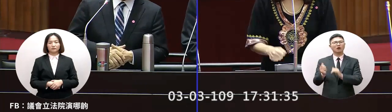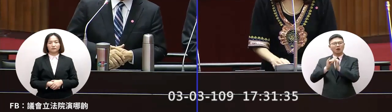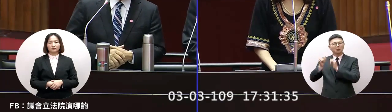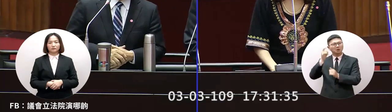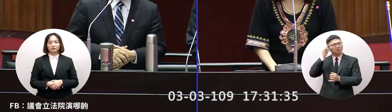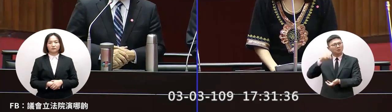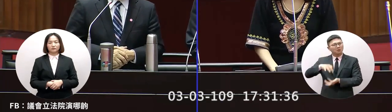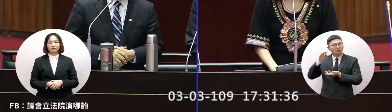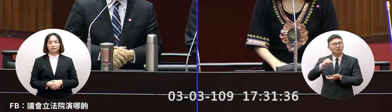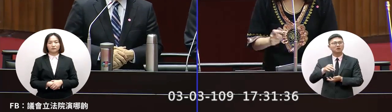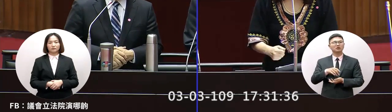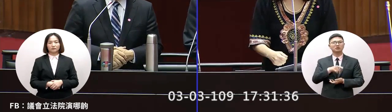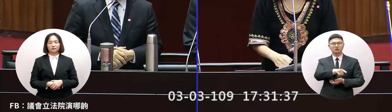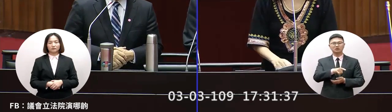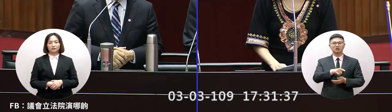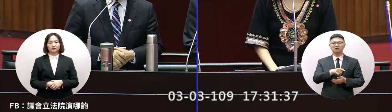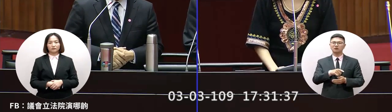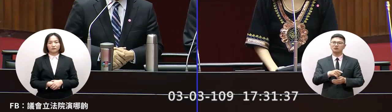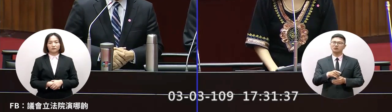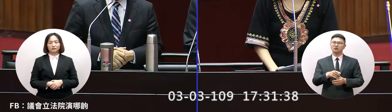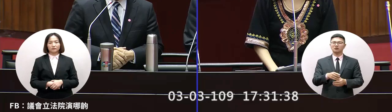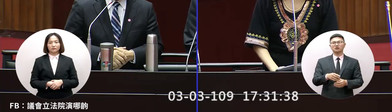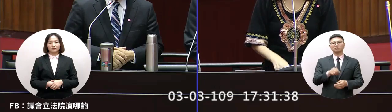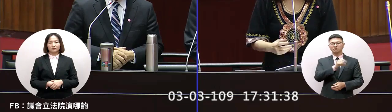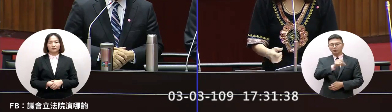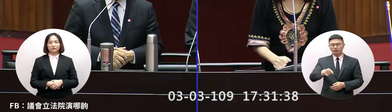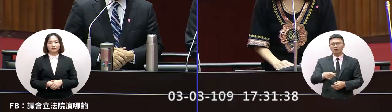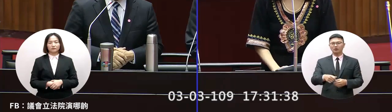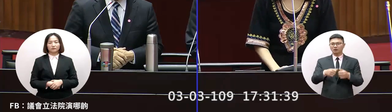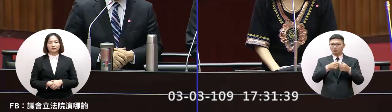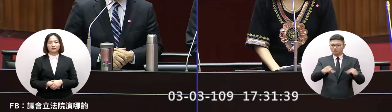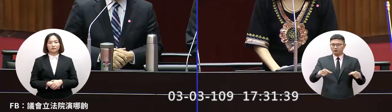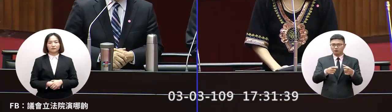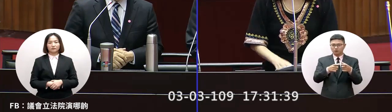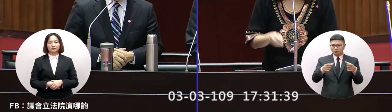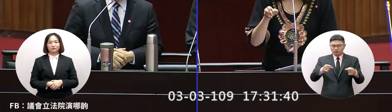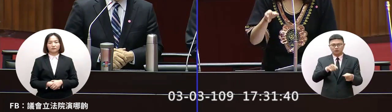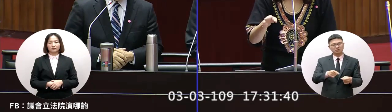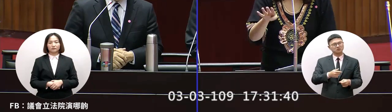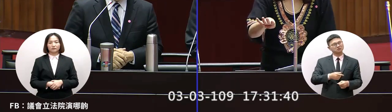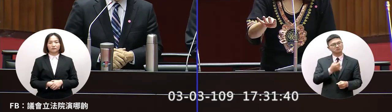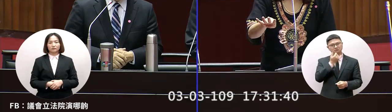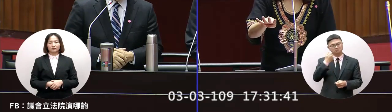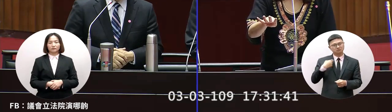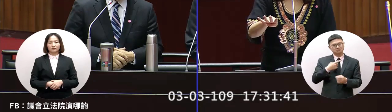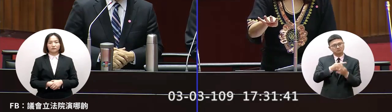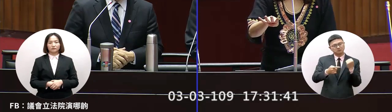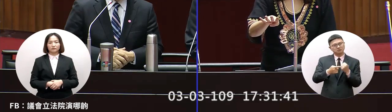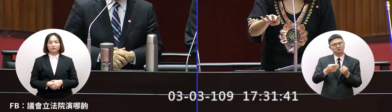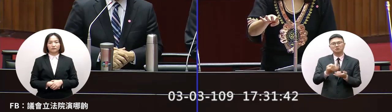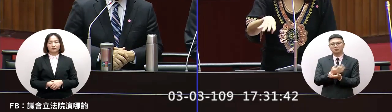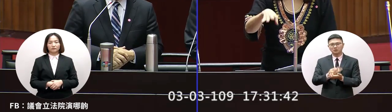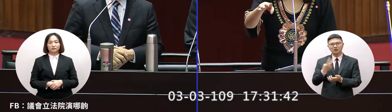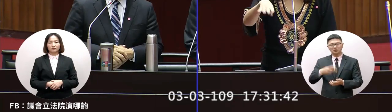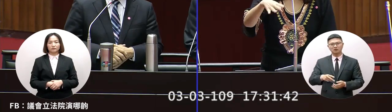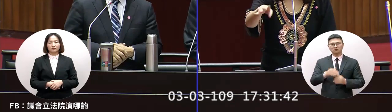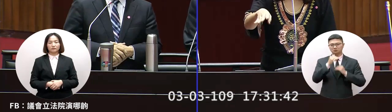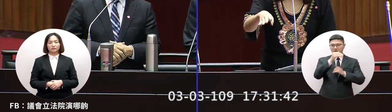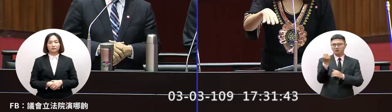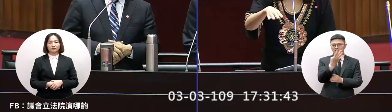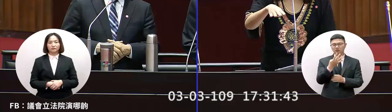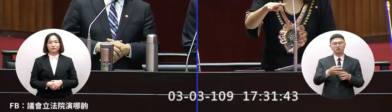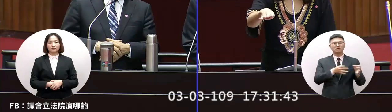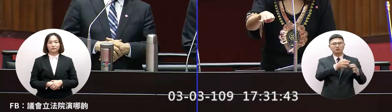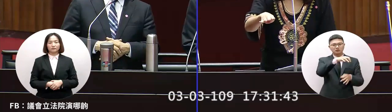振兴抵用券会不会太保守了？数量太少，然后只限四大。部分哦，商这个